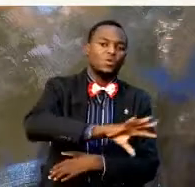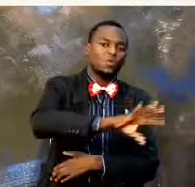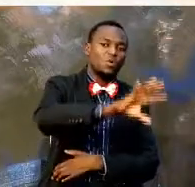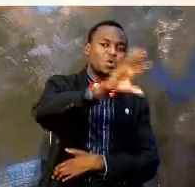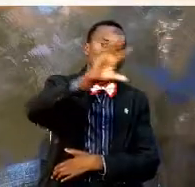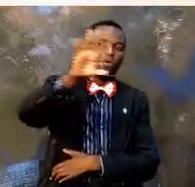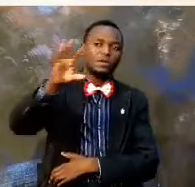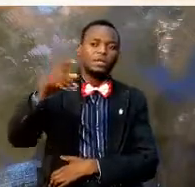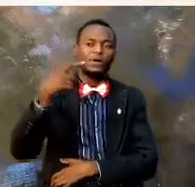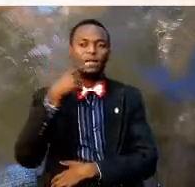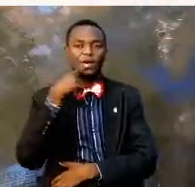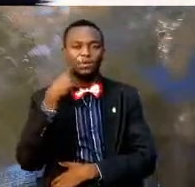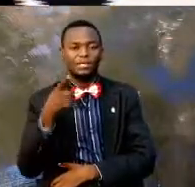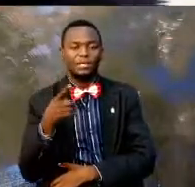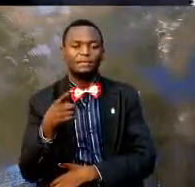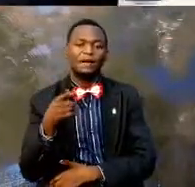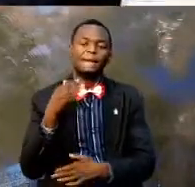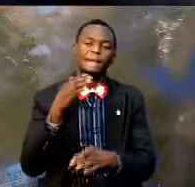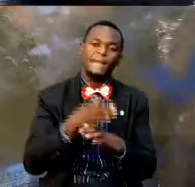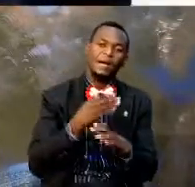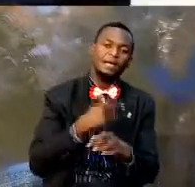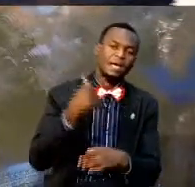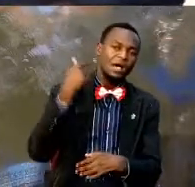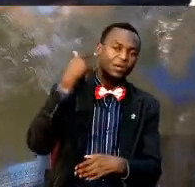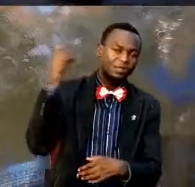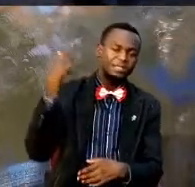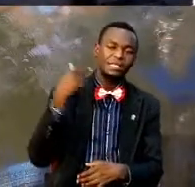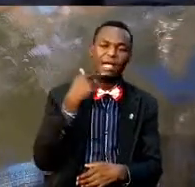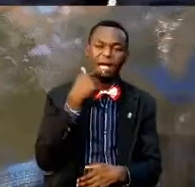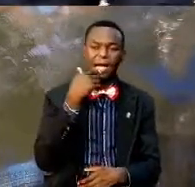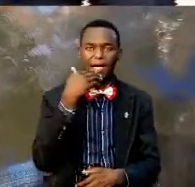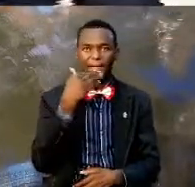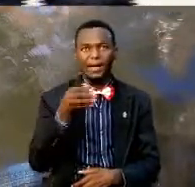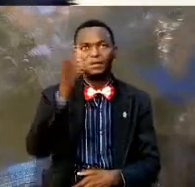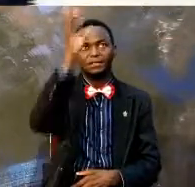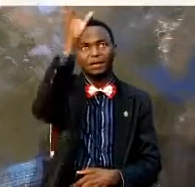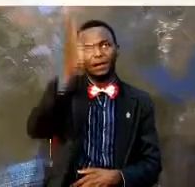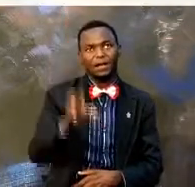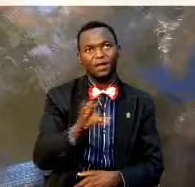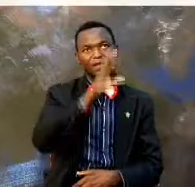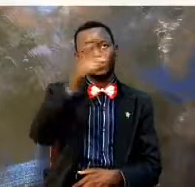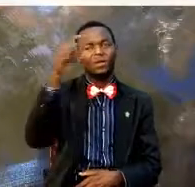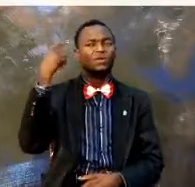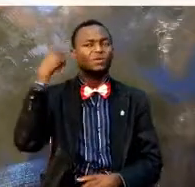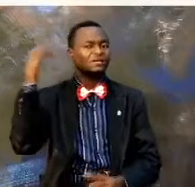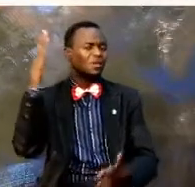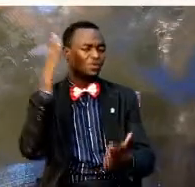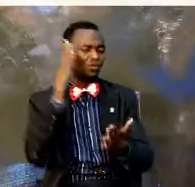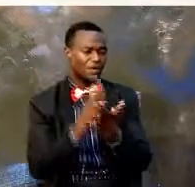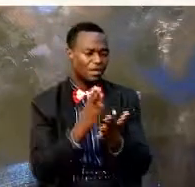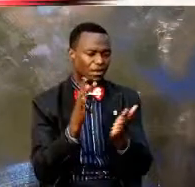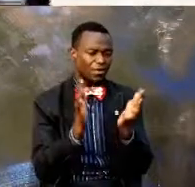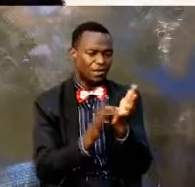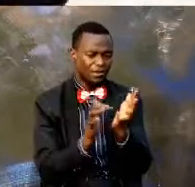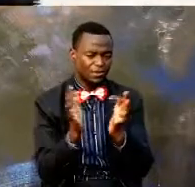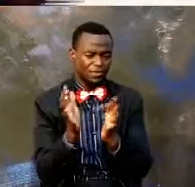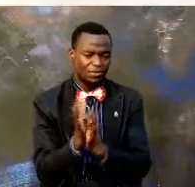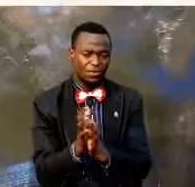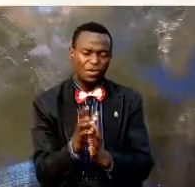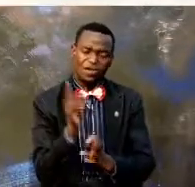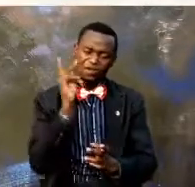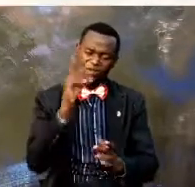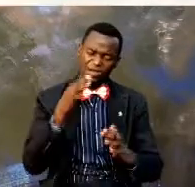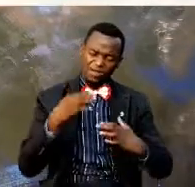wanaosema tutendeje baada ya kusikia habari za upendo za Calvary, baada ya kusikia ukweli wa Yesu Kristo, vile